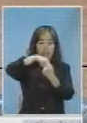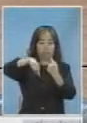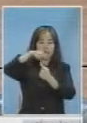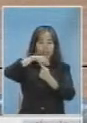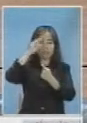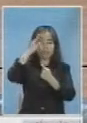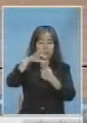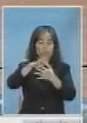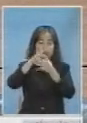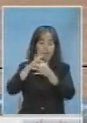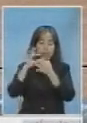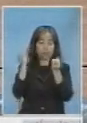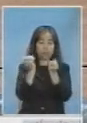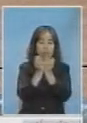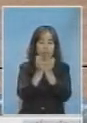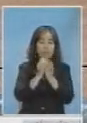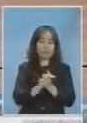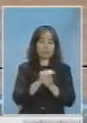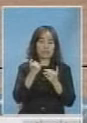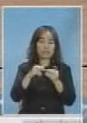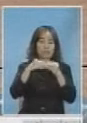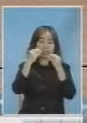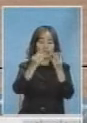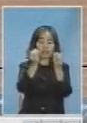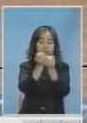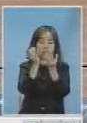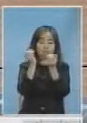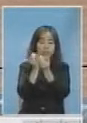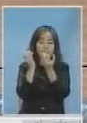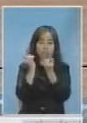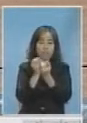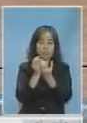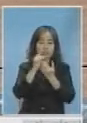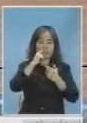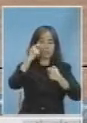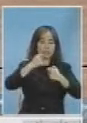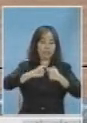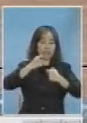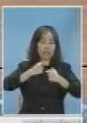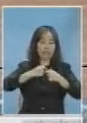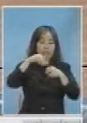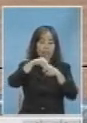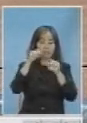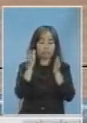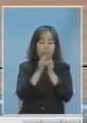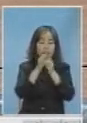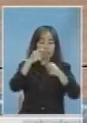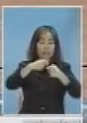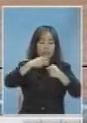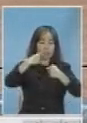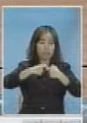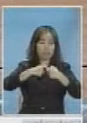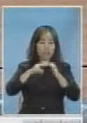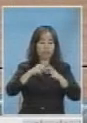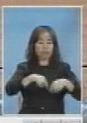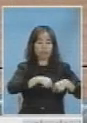แย้งระหว่างกลุ่มต่างๆในสังคมส่งผลกระทบอย่างมียนัยยะสำคัญต่อสถาบันซึ่งเป็นศูนย์รวมจิต